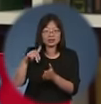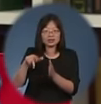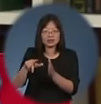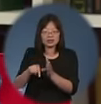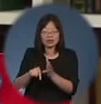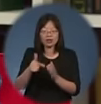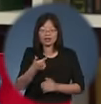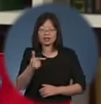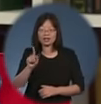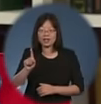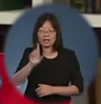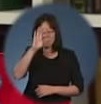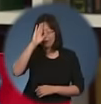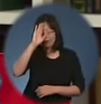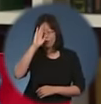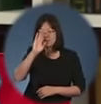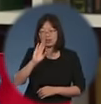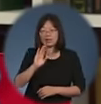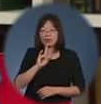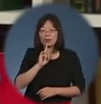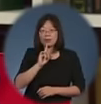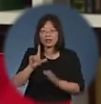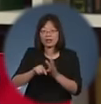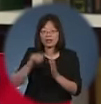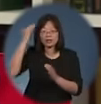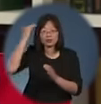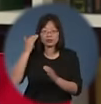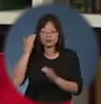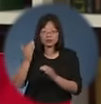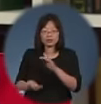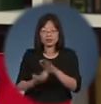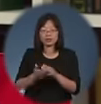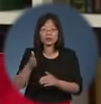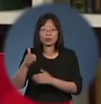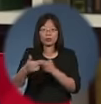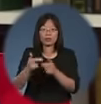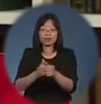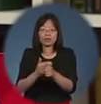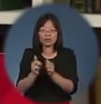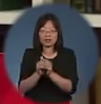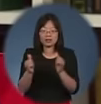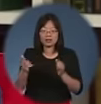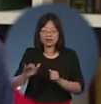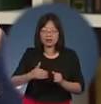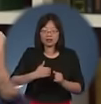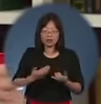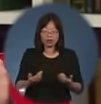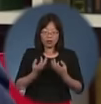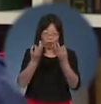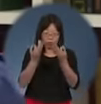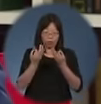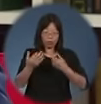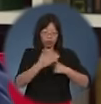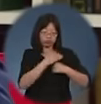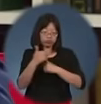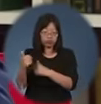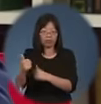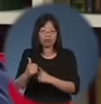할 때인데 대한민국 최고의 전문가인데 저 일하는 걸 보더니 한번